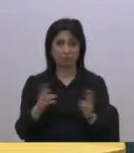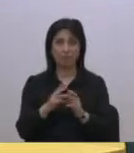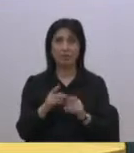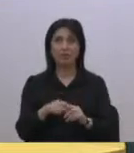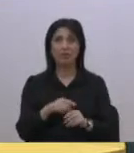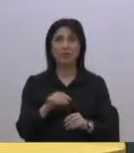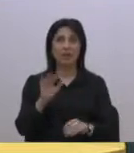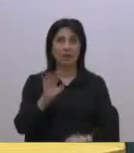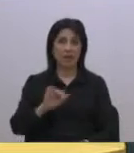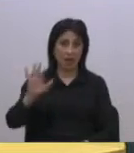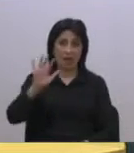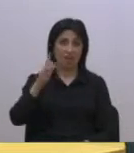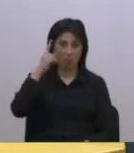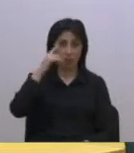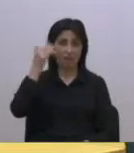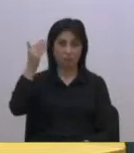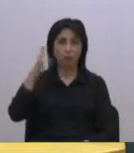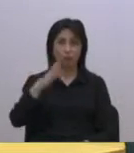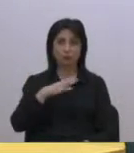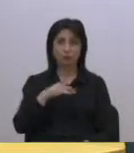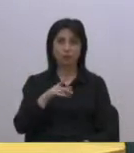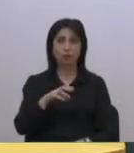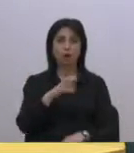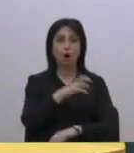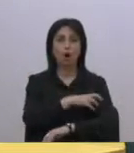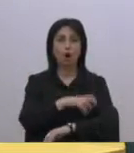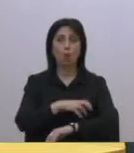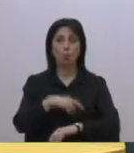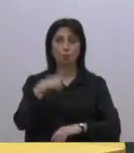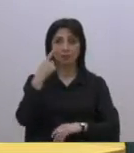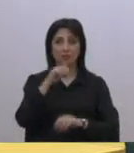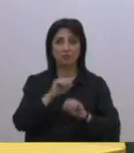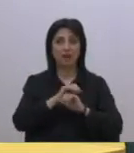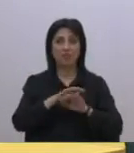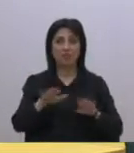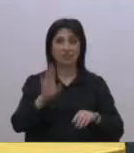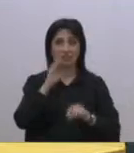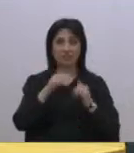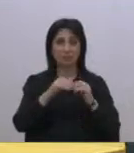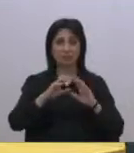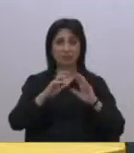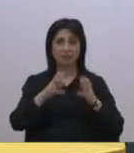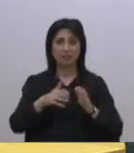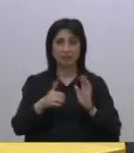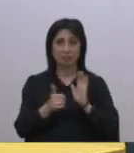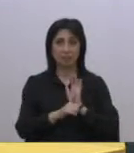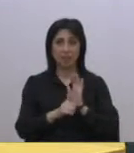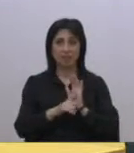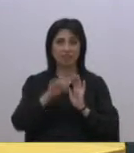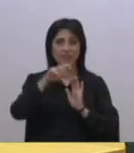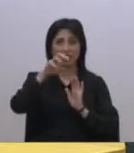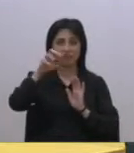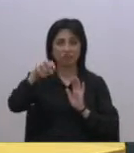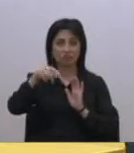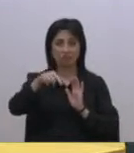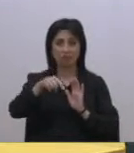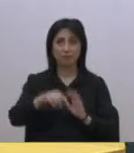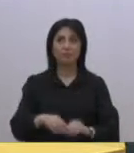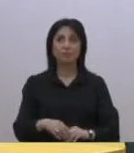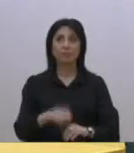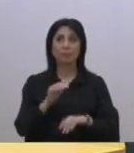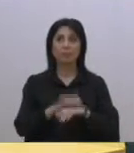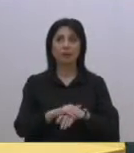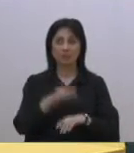დასავლური არისო ის იდეა, რომელიც კომუნიზმის სახით გავრცელდა დედამიწის რაღაც მე-6-ში და არა მარტო მე-6-ში,